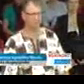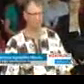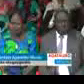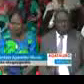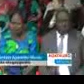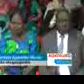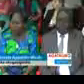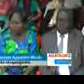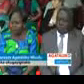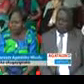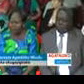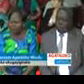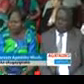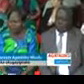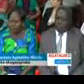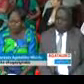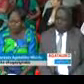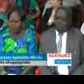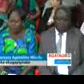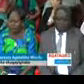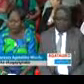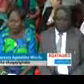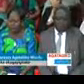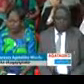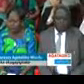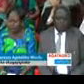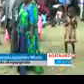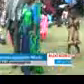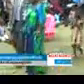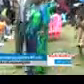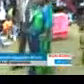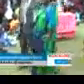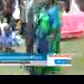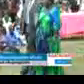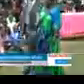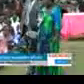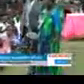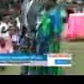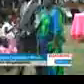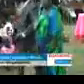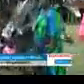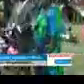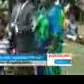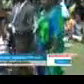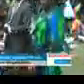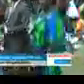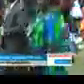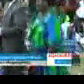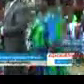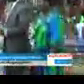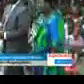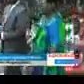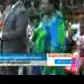Buddu mu lukiiko e Mmengo, Mary Babirye Kabanda ne Bba Charles Kabanda basizza mu nsawo y'abavubuka obukadde bubiri era nga wano we